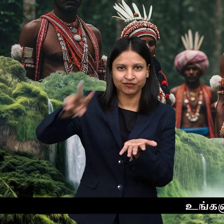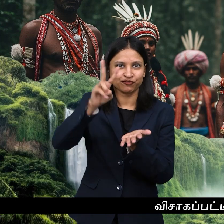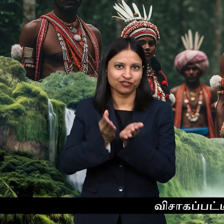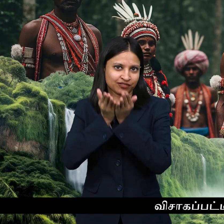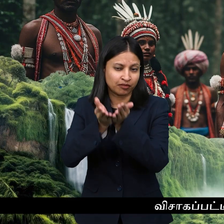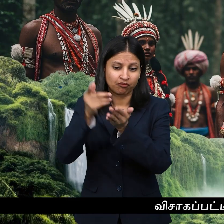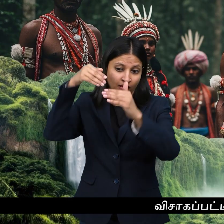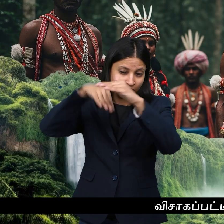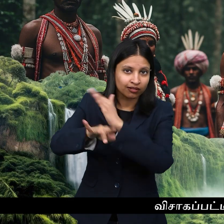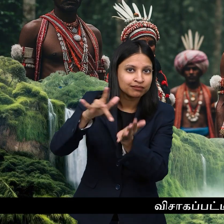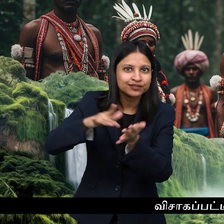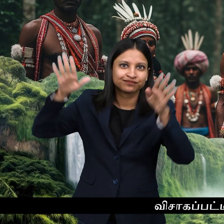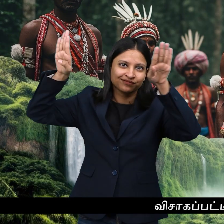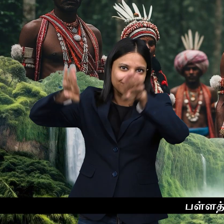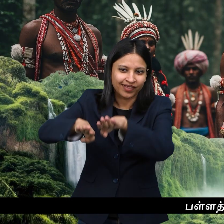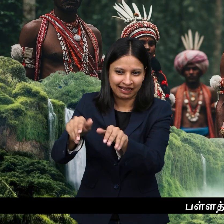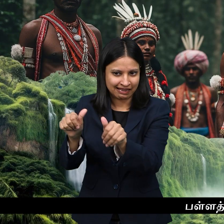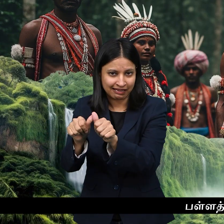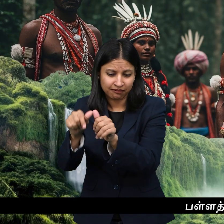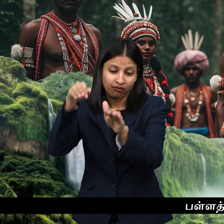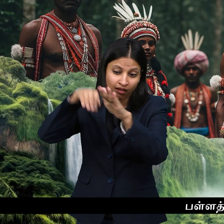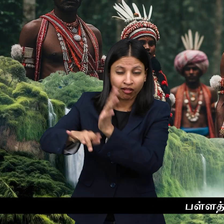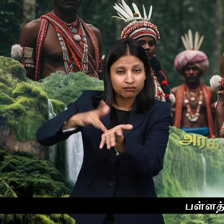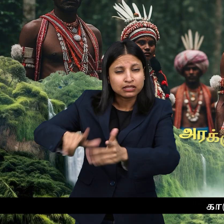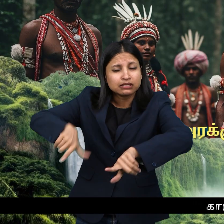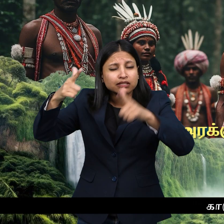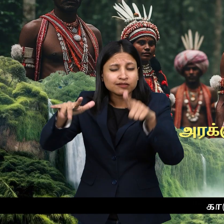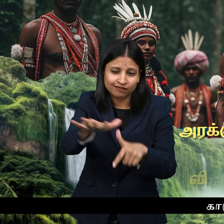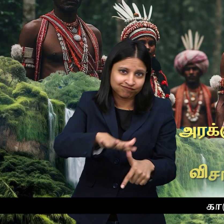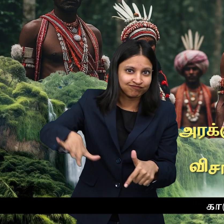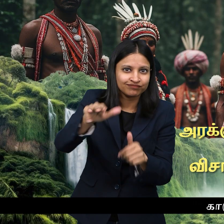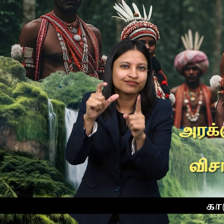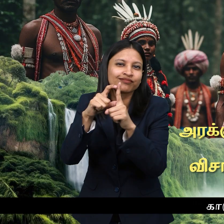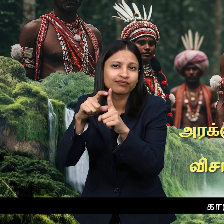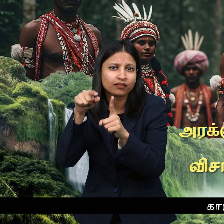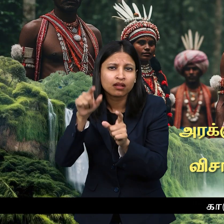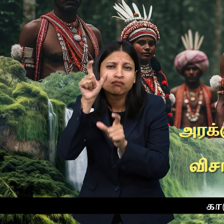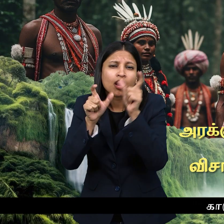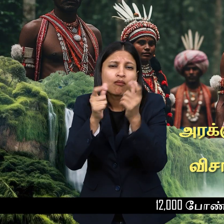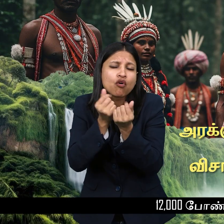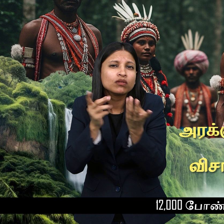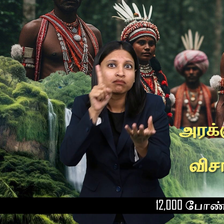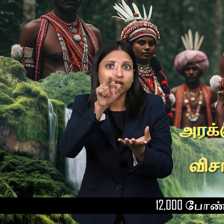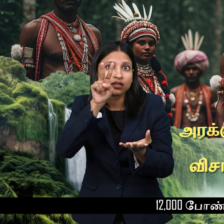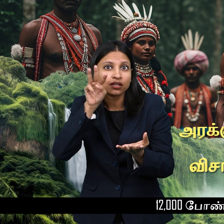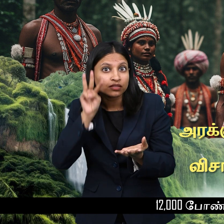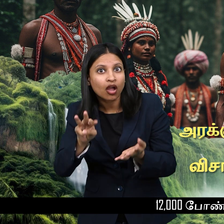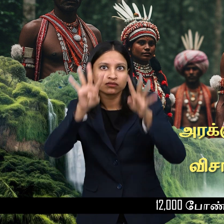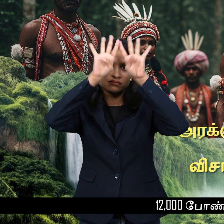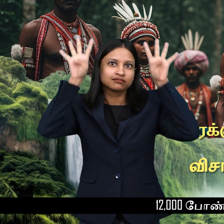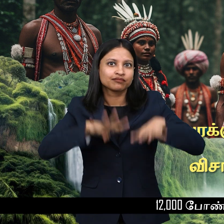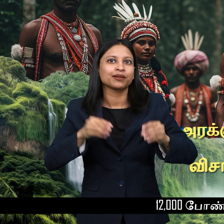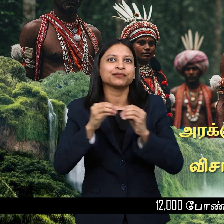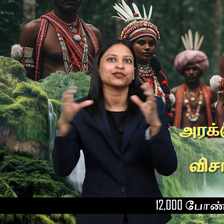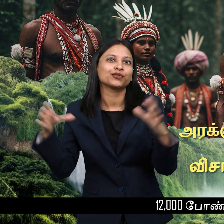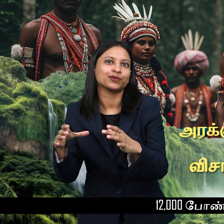தெரியுமா, விசாகப்பட்டினத்தில் உள்ள அரக்கு பள்ளத்தாக்கின் அடர்ந்த காடுகளில் சுமார் 12,000